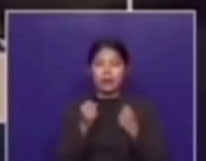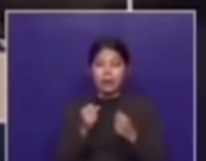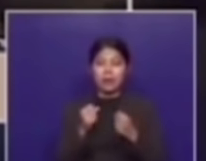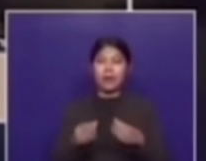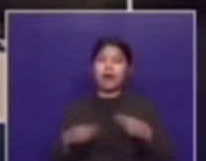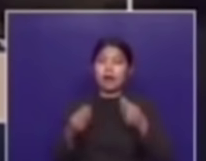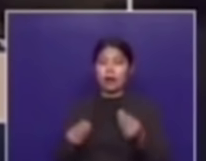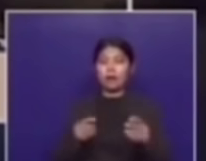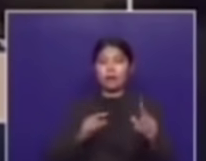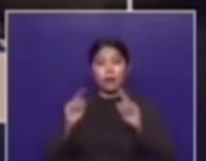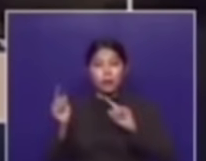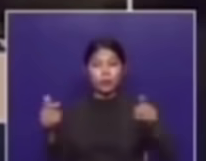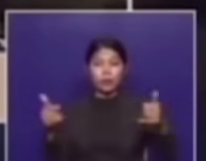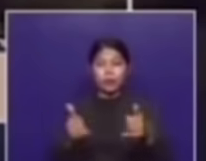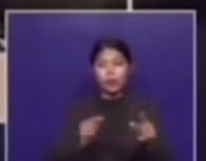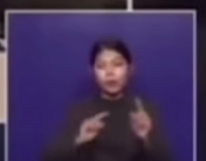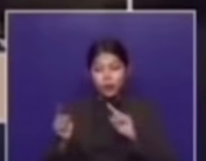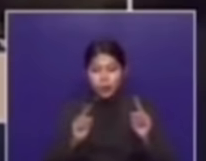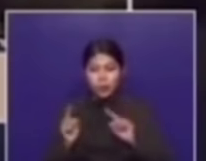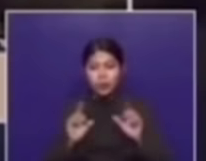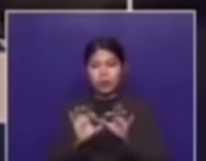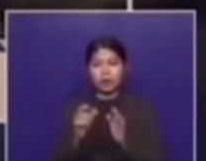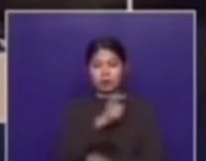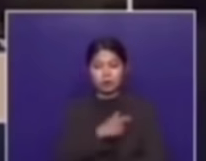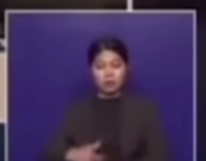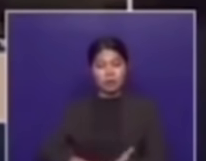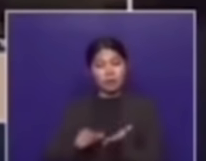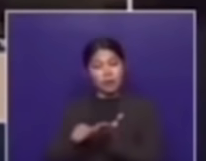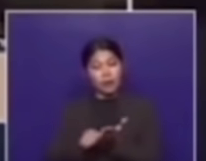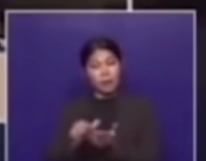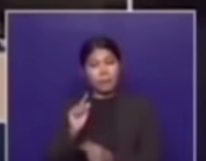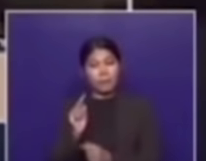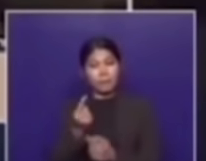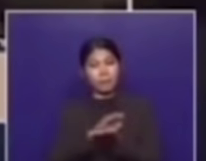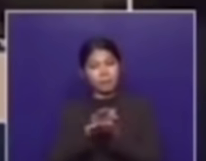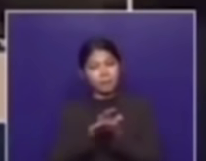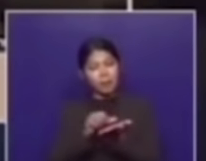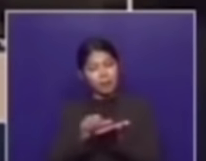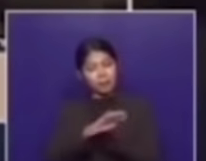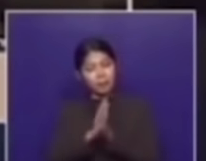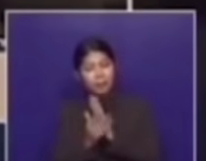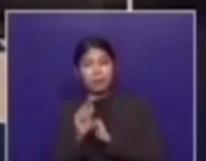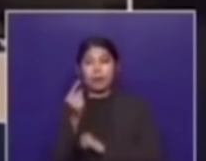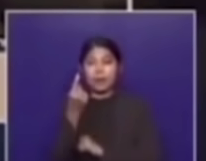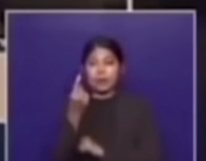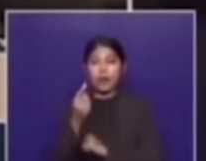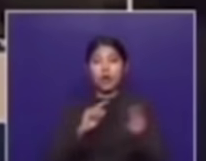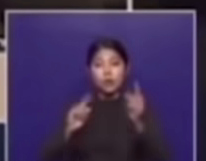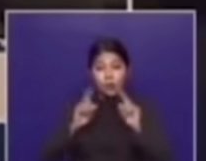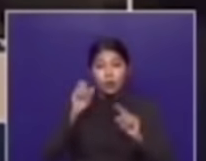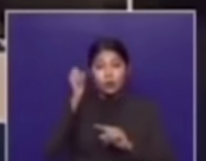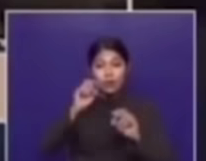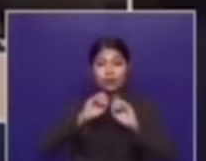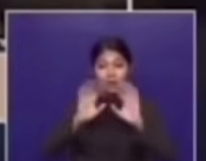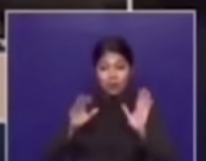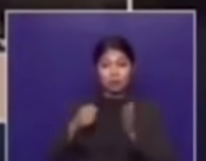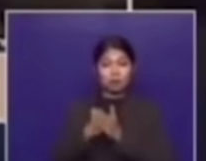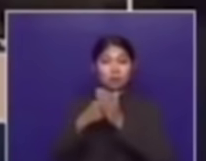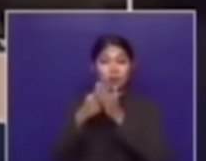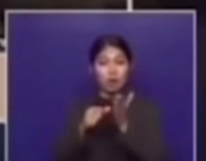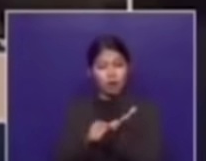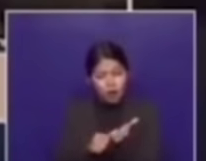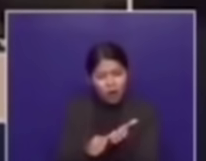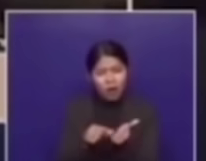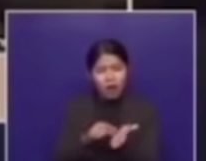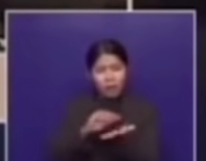ในการพูดคุยเรื่องเกี่ยวกับปฏิรูปสถาบันพระมหากษัตริย์ทำความเข้าใจกันให้ชัดว่าฝ่ายที่เรียกร้องการปฏิรูปต้อง